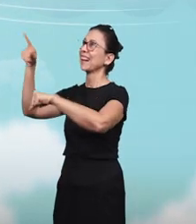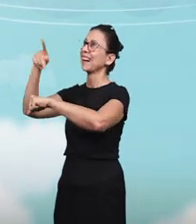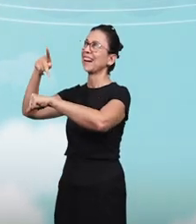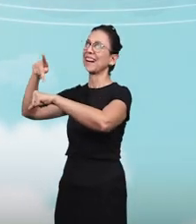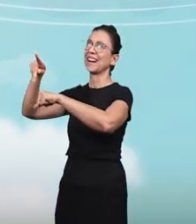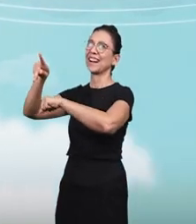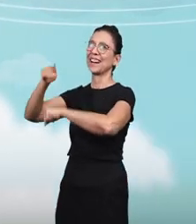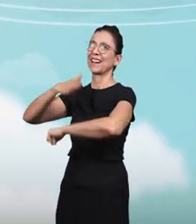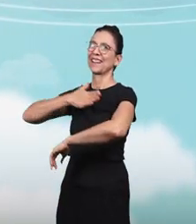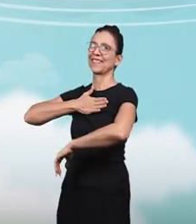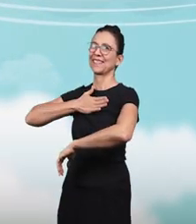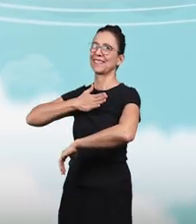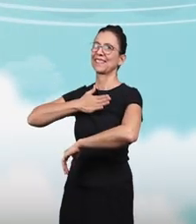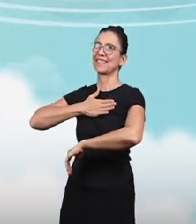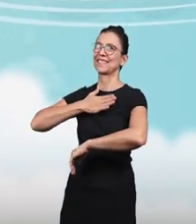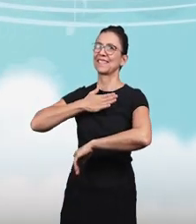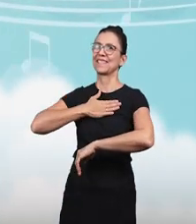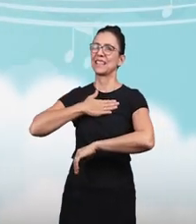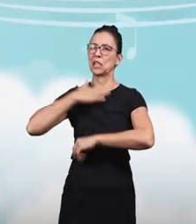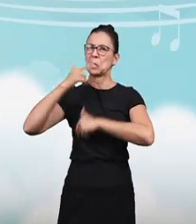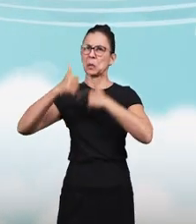pátria celestial.